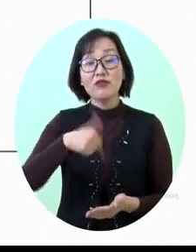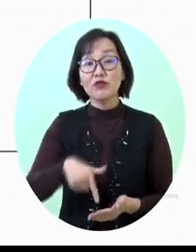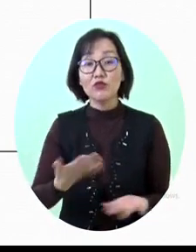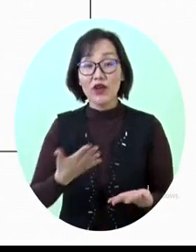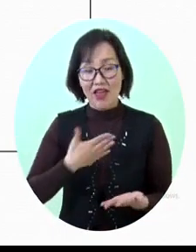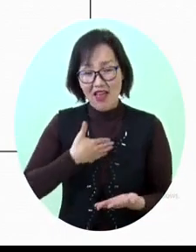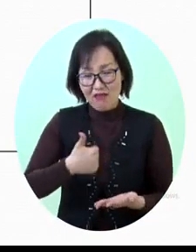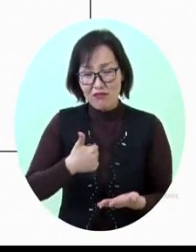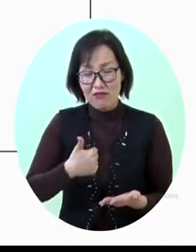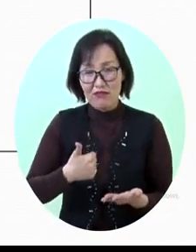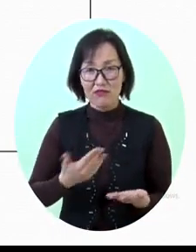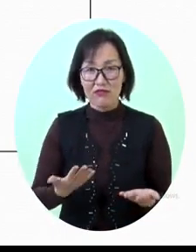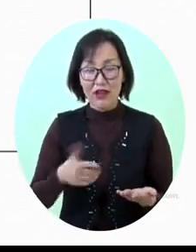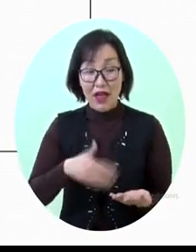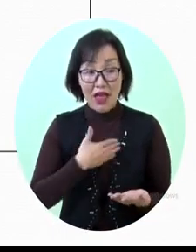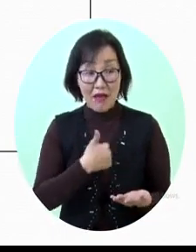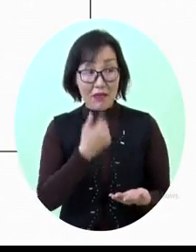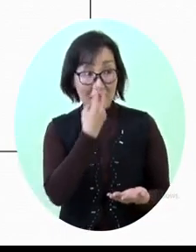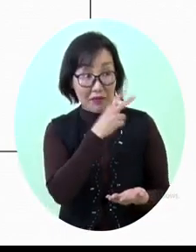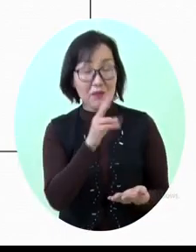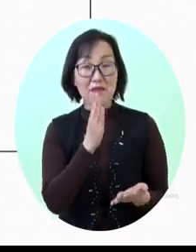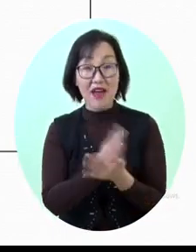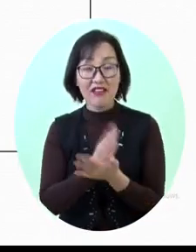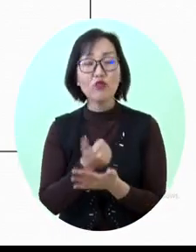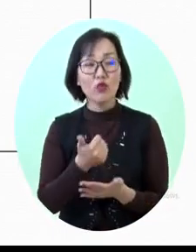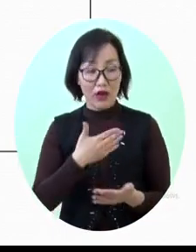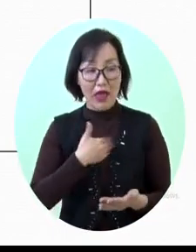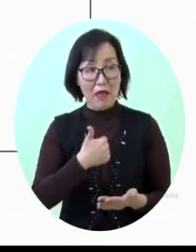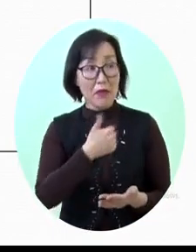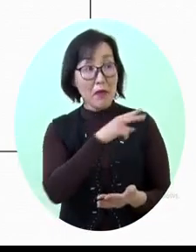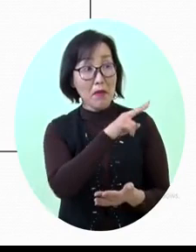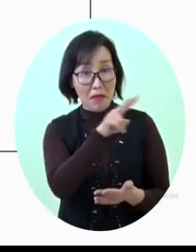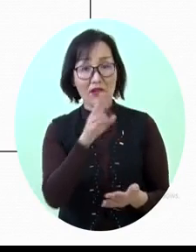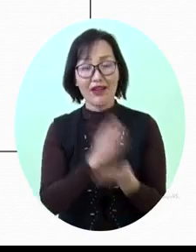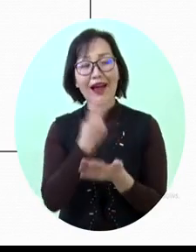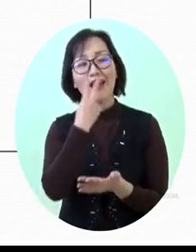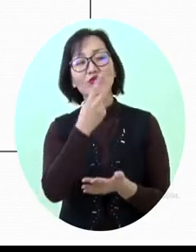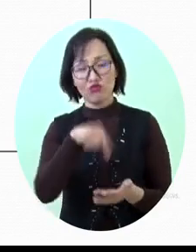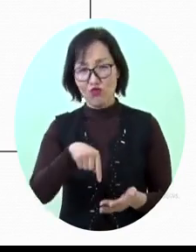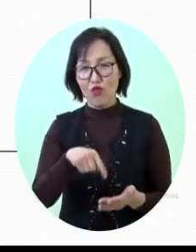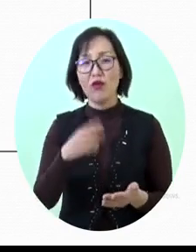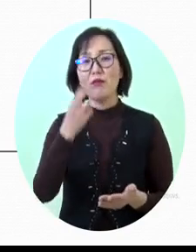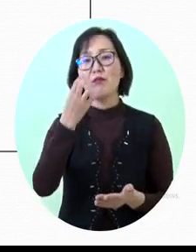байдал гэдэг маа бодит амьдрал дээр байдаг бидний харсан зүйл нь байх.